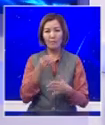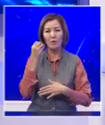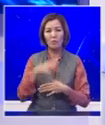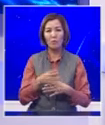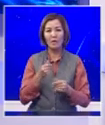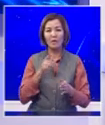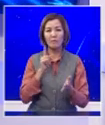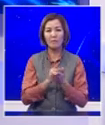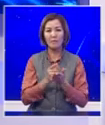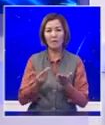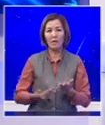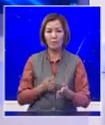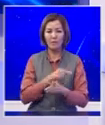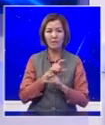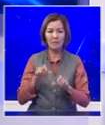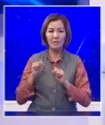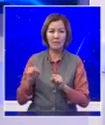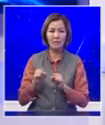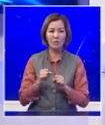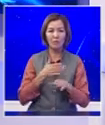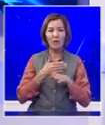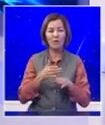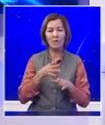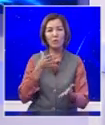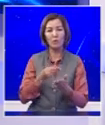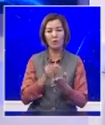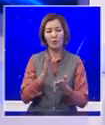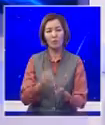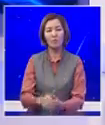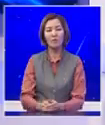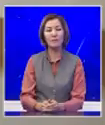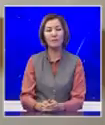қаржы міндетті әлеуметтік медициналық сақтандыру жүйесі арқылы төленеді.